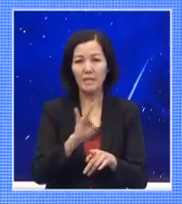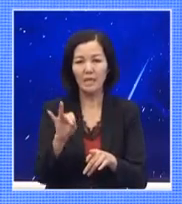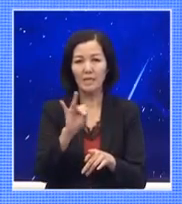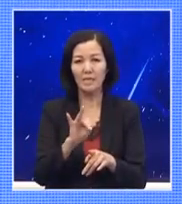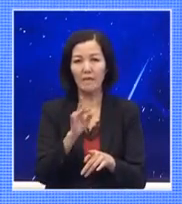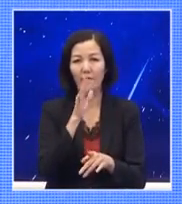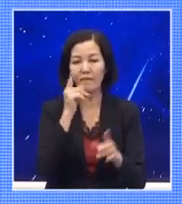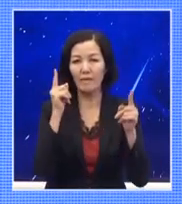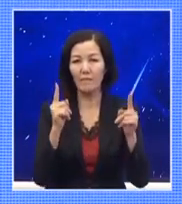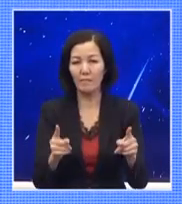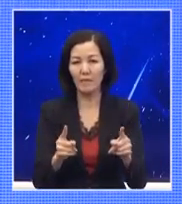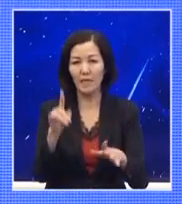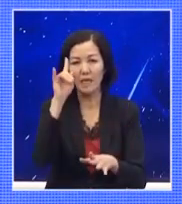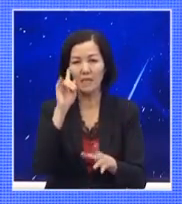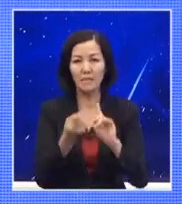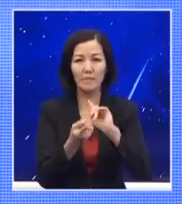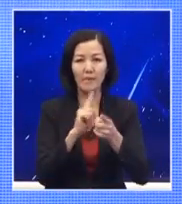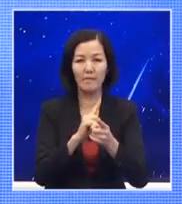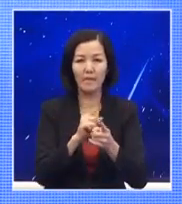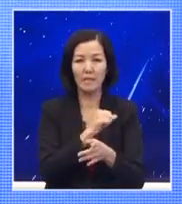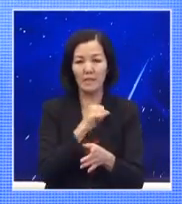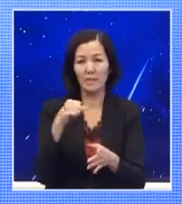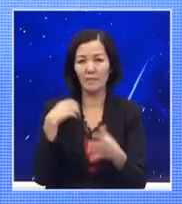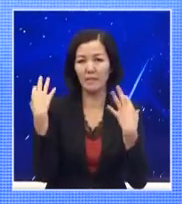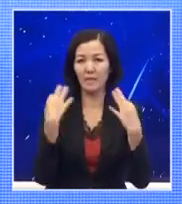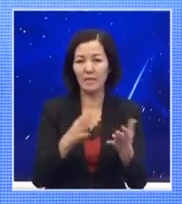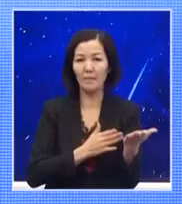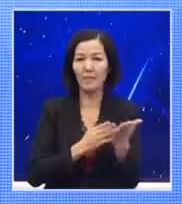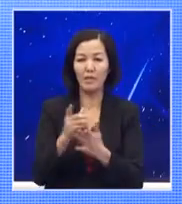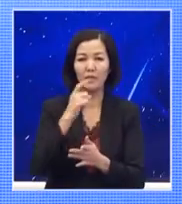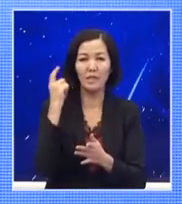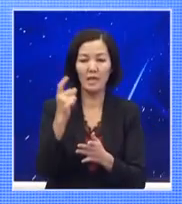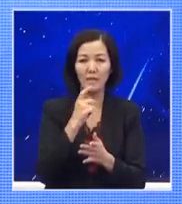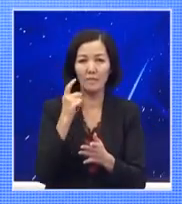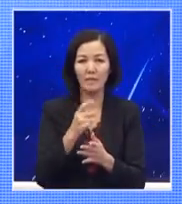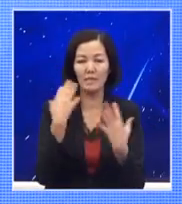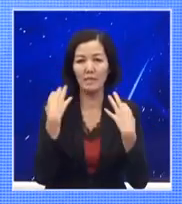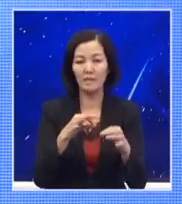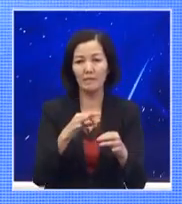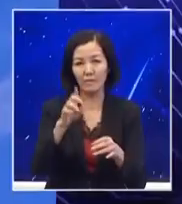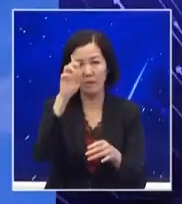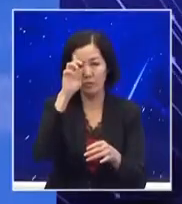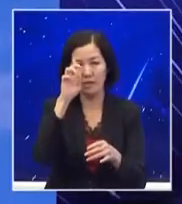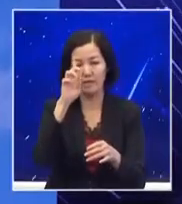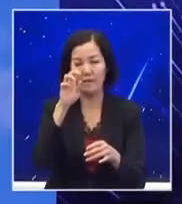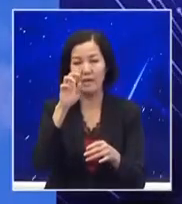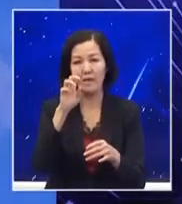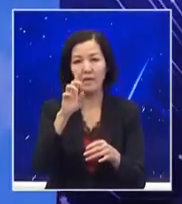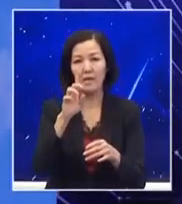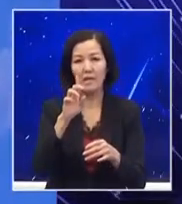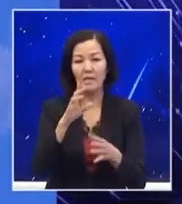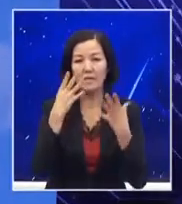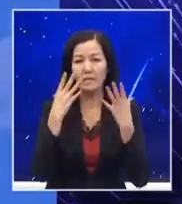период Казахстан превратился в самостоятельное, политически и экономически независимое государство. Именно